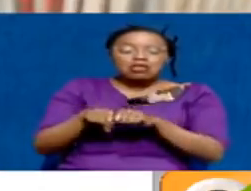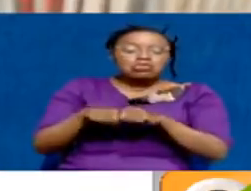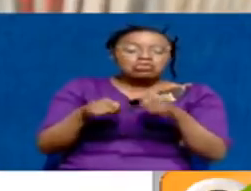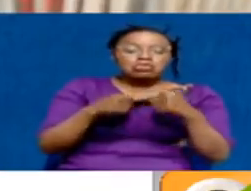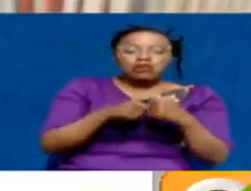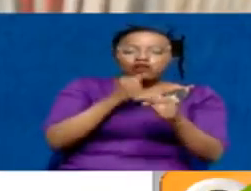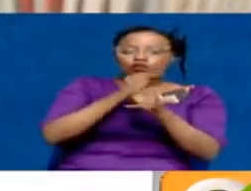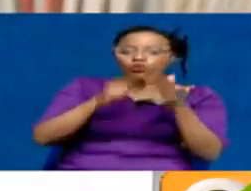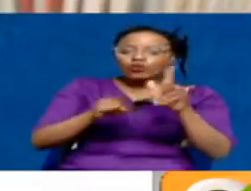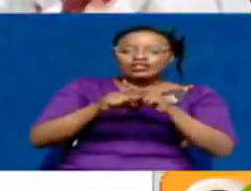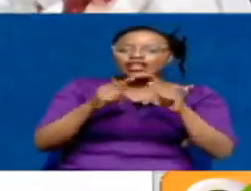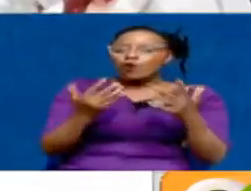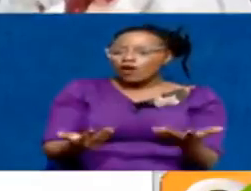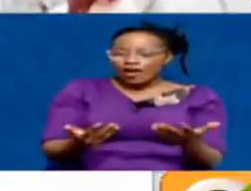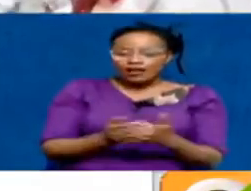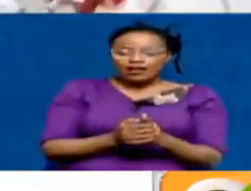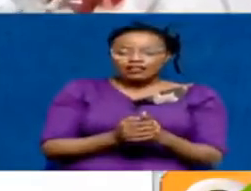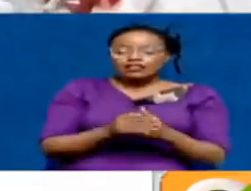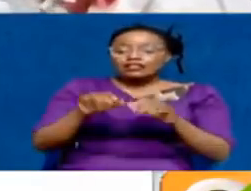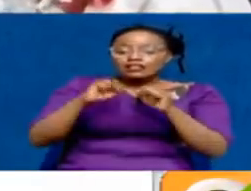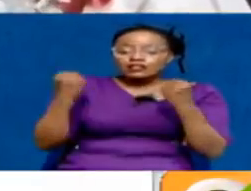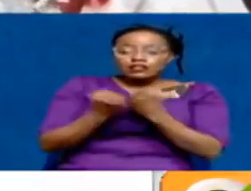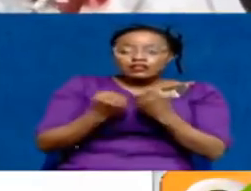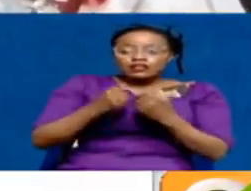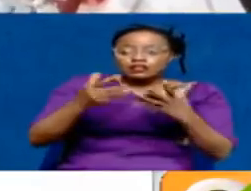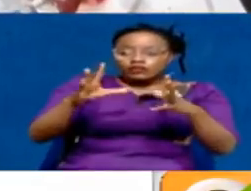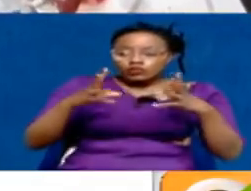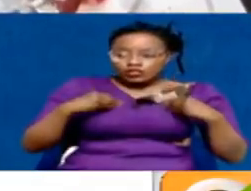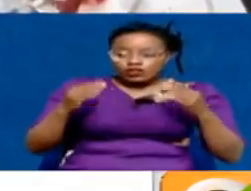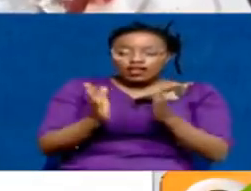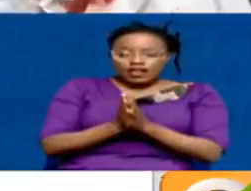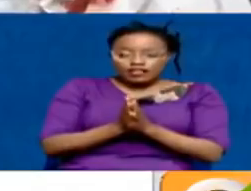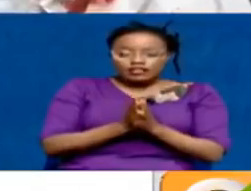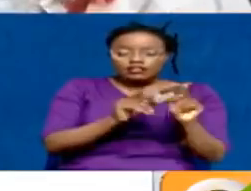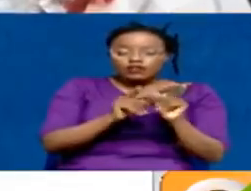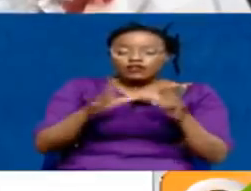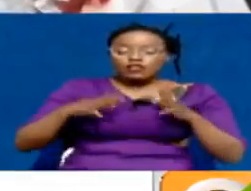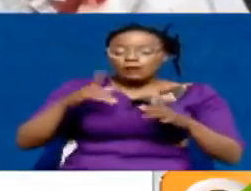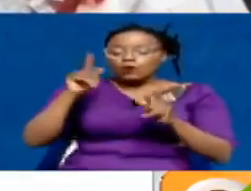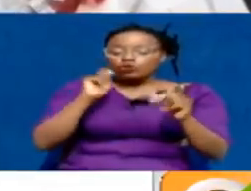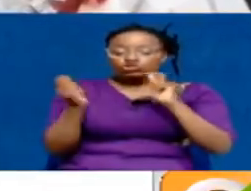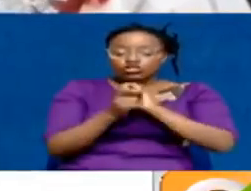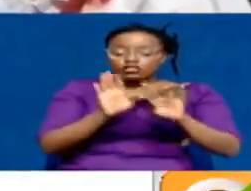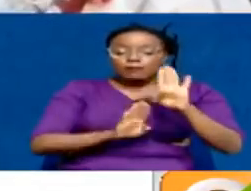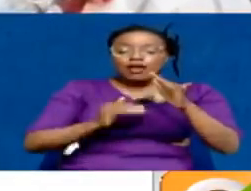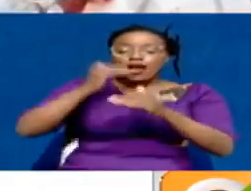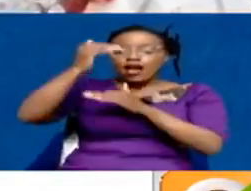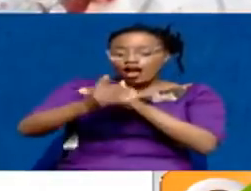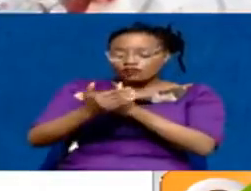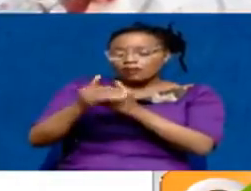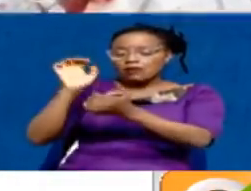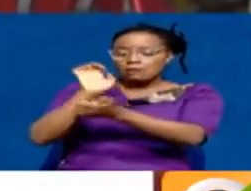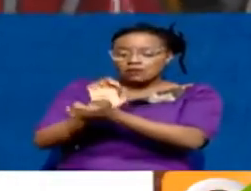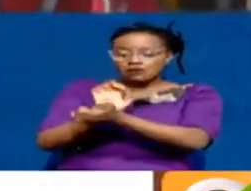atafanya nini? Ataanzia wapi? Jamii imetakiwa kuwakumbatia na kuwapokea waliorekebika baada ya kuhudumia